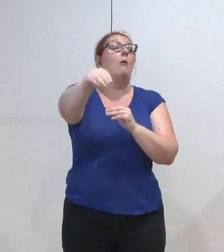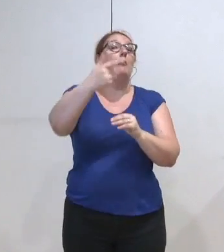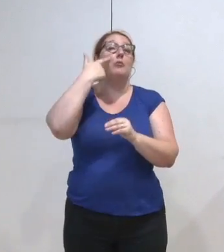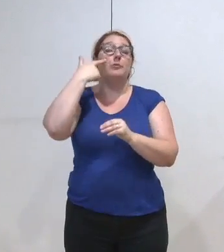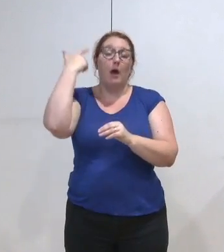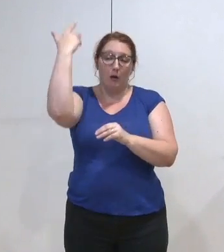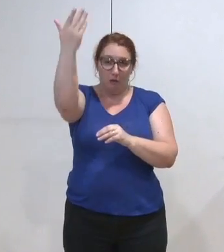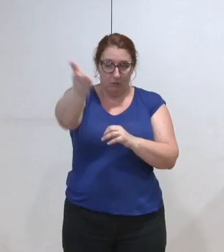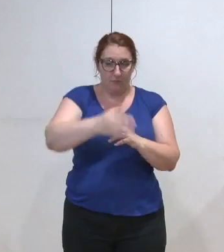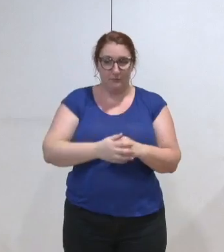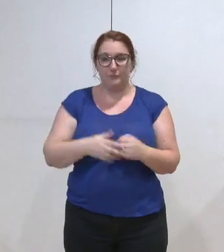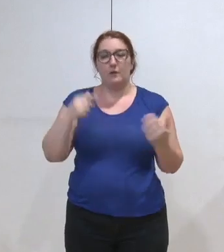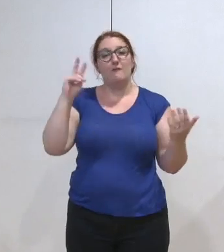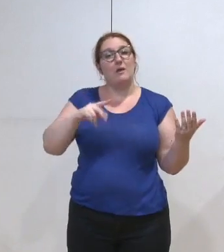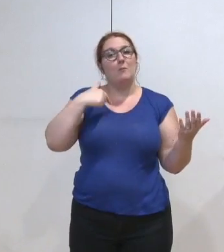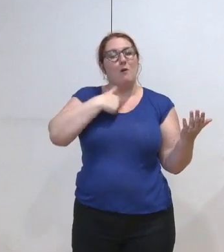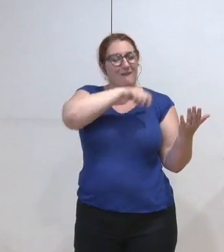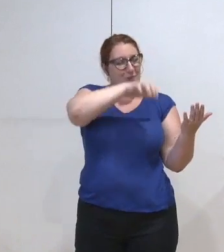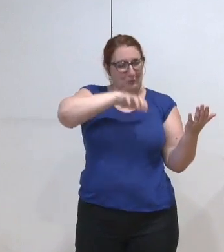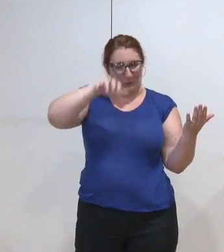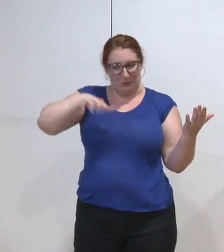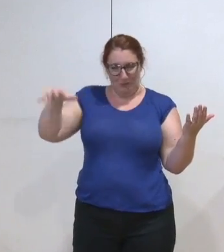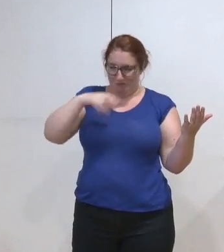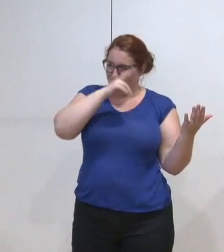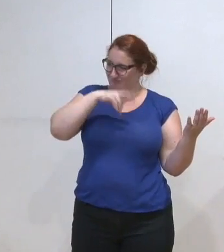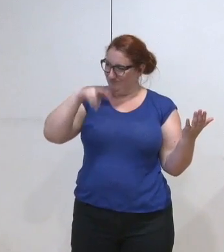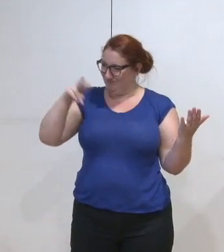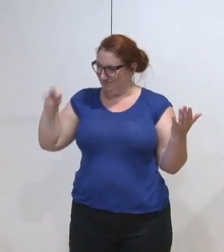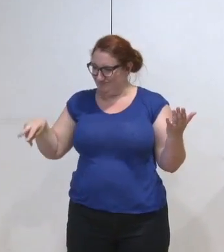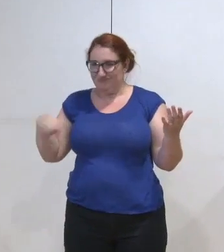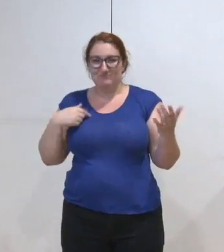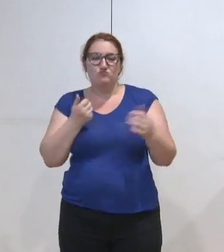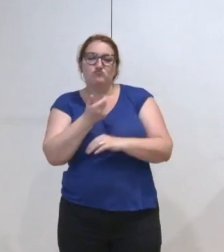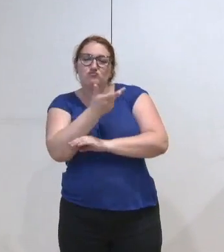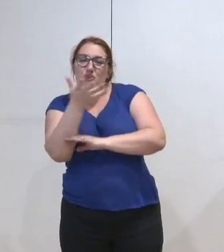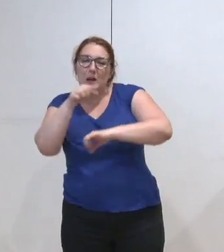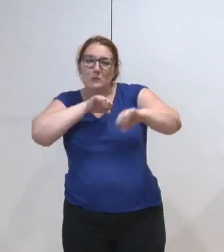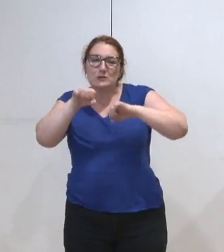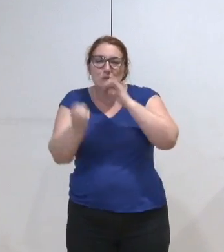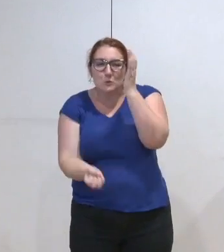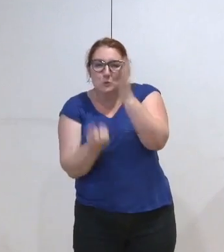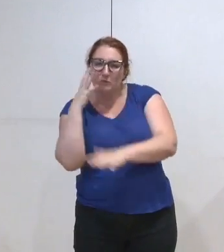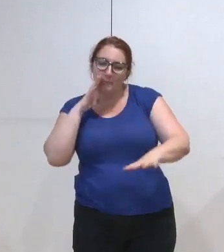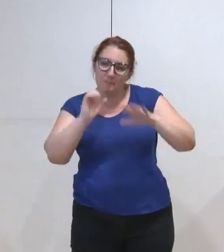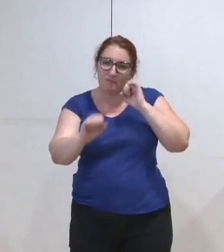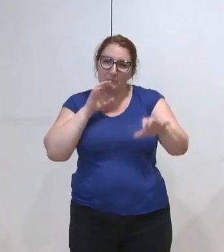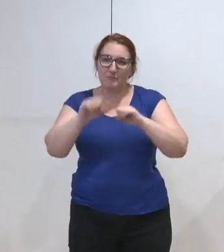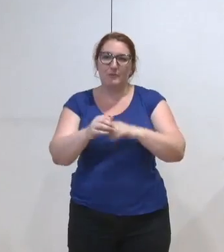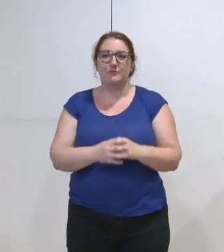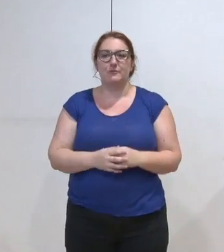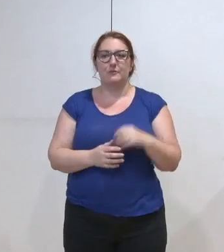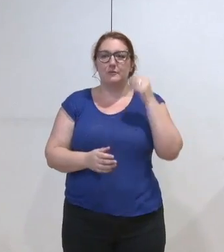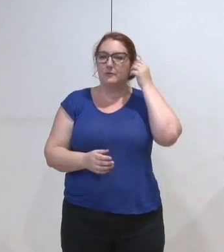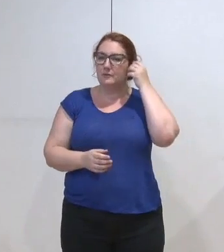au fil du document j'ai cherché malgré tout à recenser les quelques actions nouvelle que vous allez créer